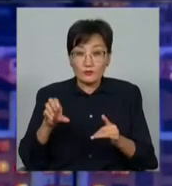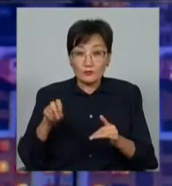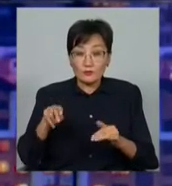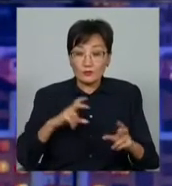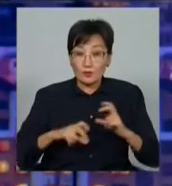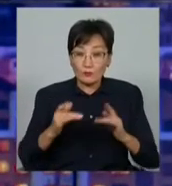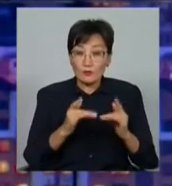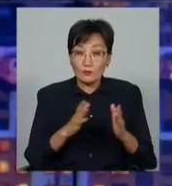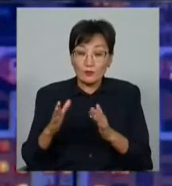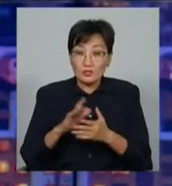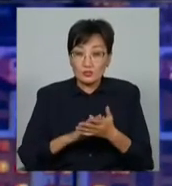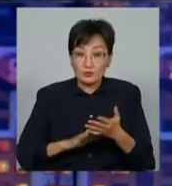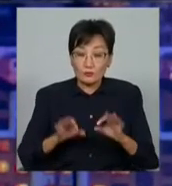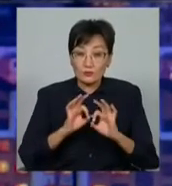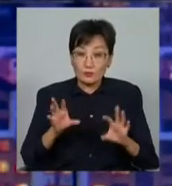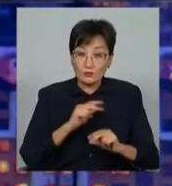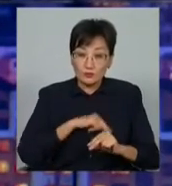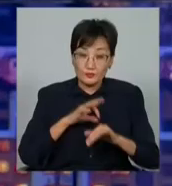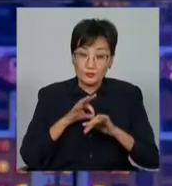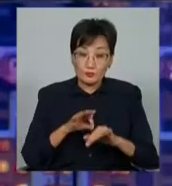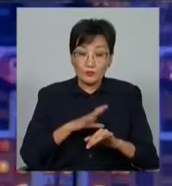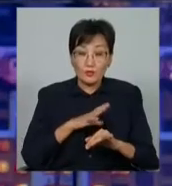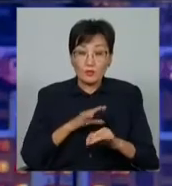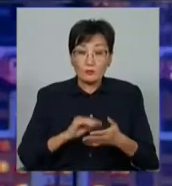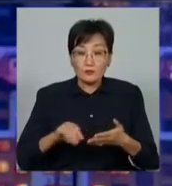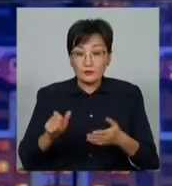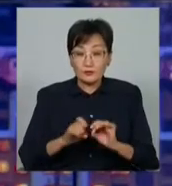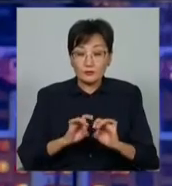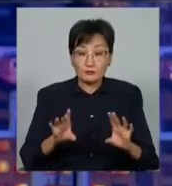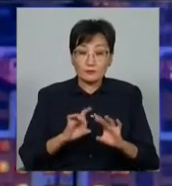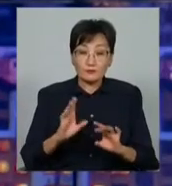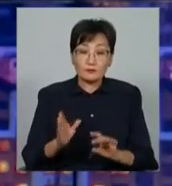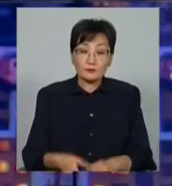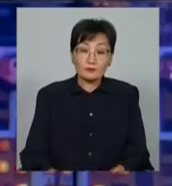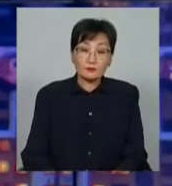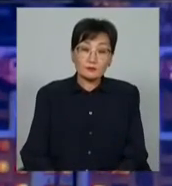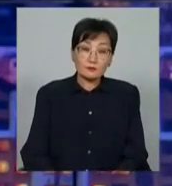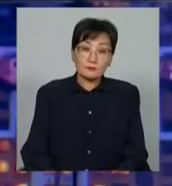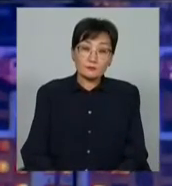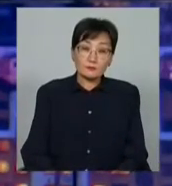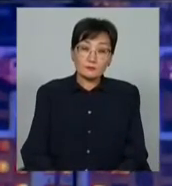университет жатақханасында жалғасын тауып, түсіндіру жұмыстары жүргізілді. Әріптесім Мерей Қанапьянов жалғастырады.